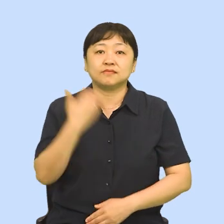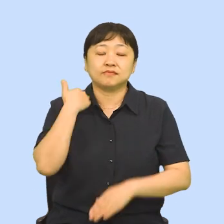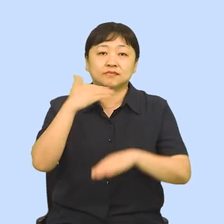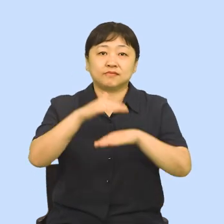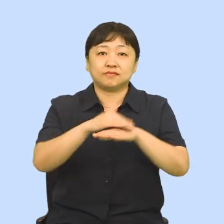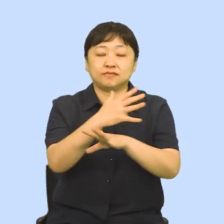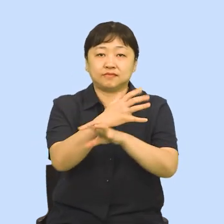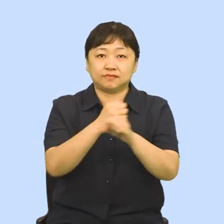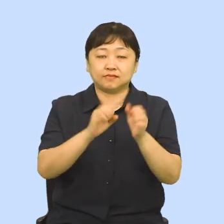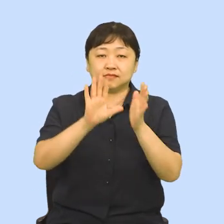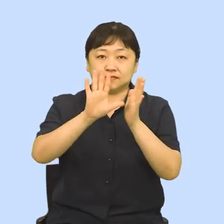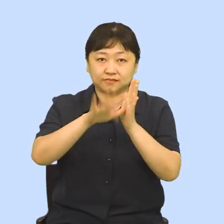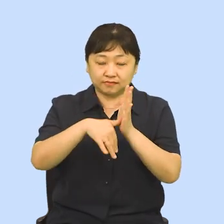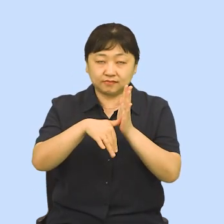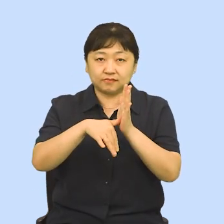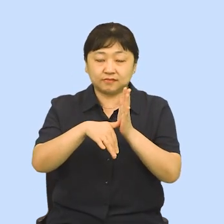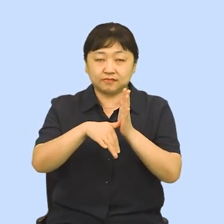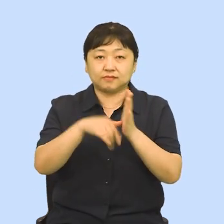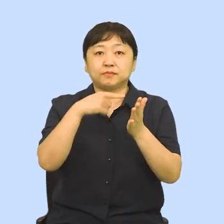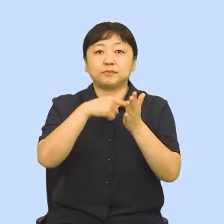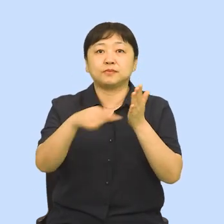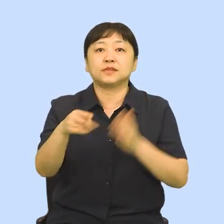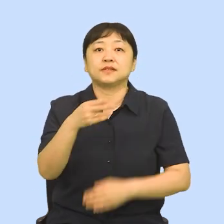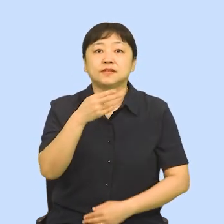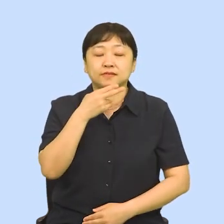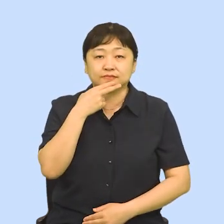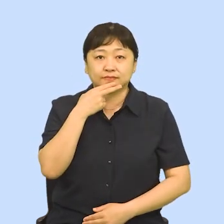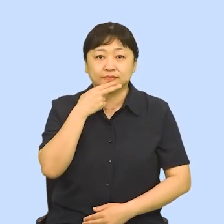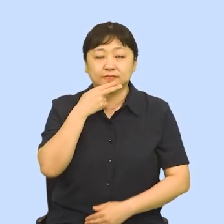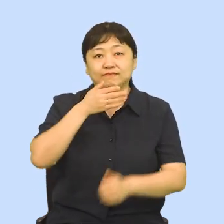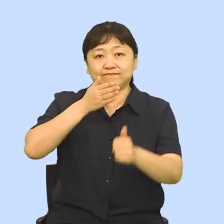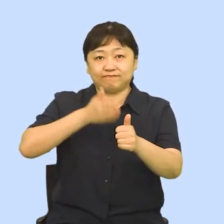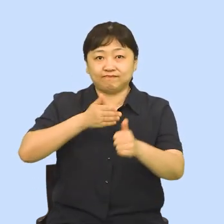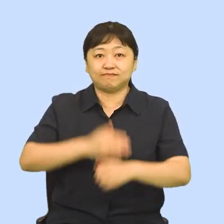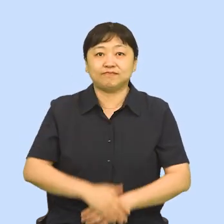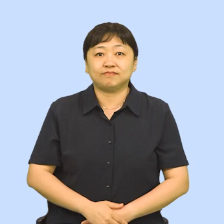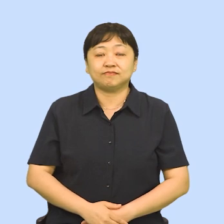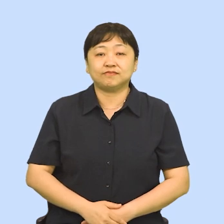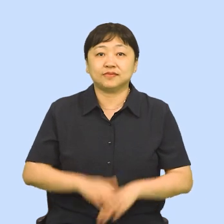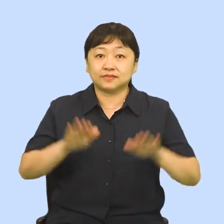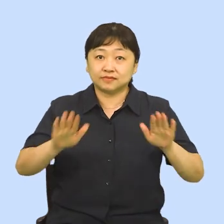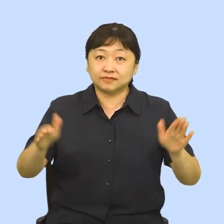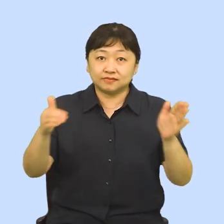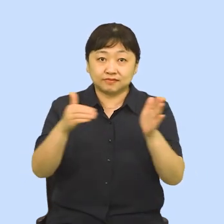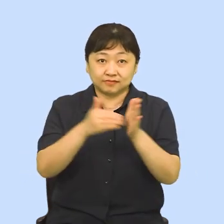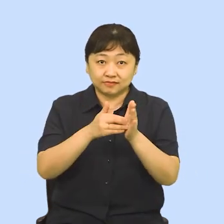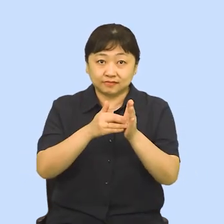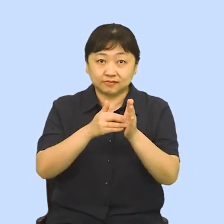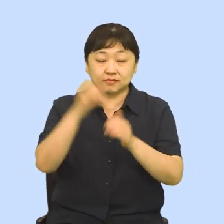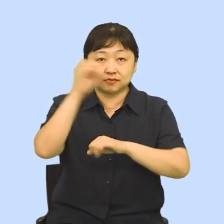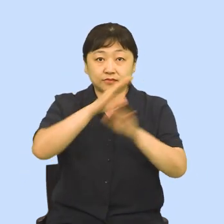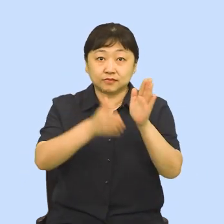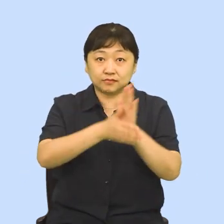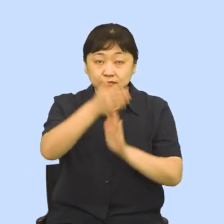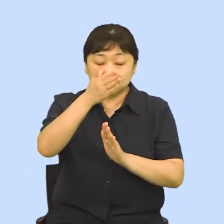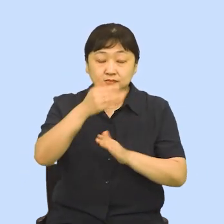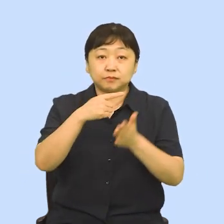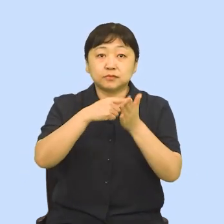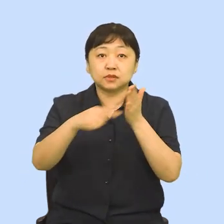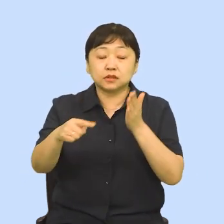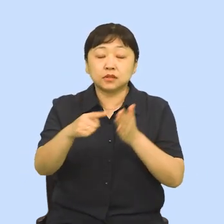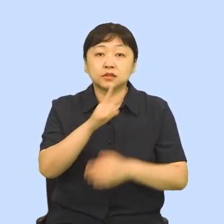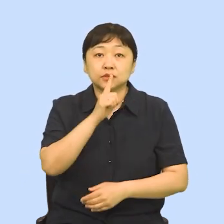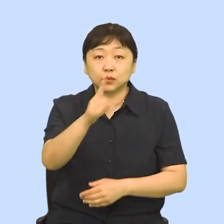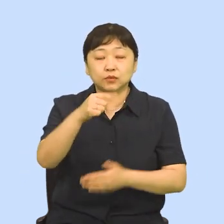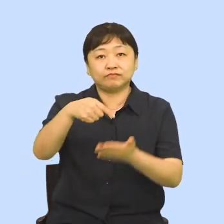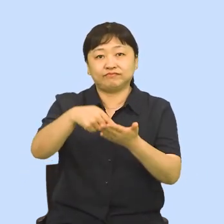매우 중대한 범죄가 광명에서 발생하는 일이 절대 없기를 바랍니다. 다행히 현재까지 광명시에는 전세사기 피해